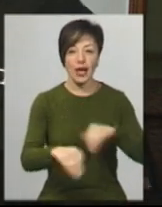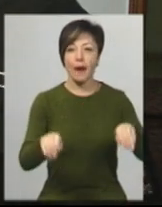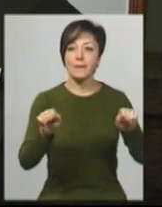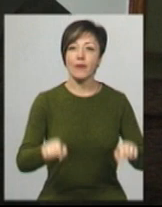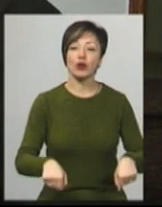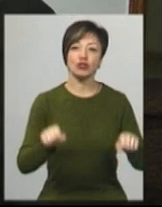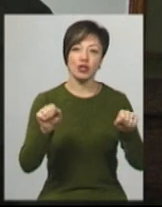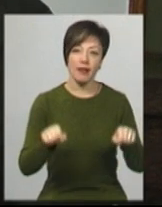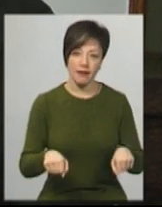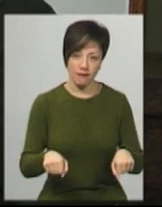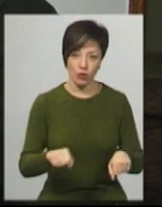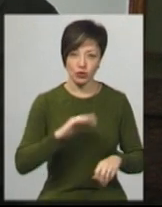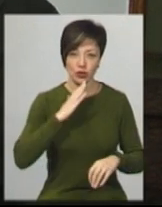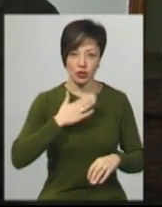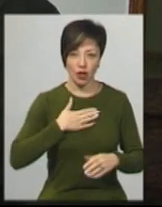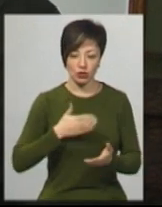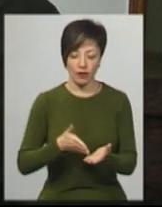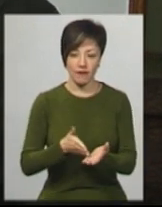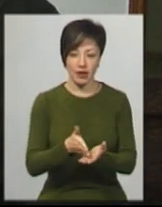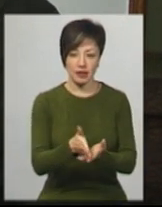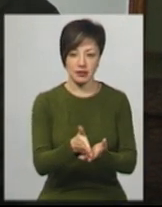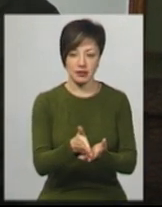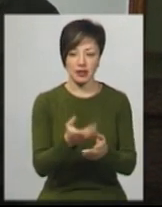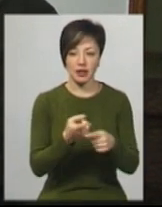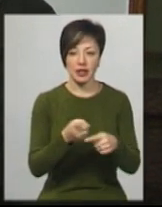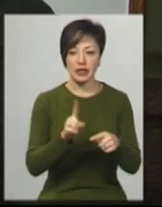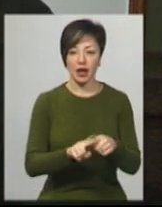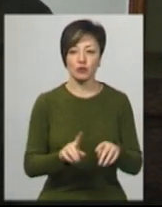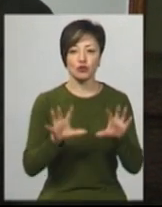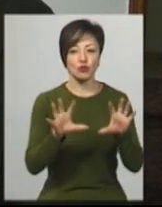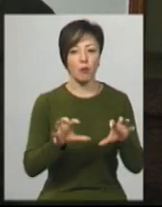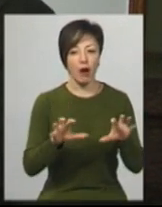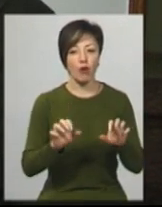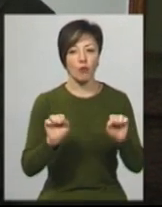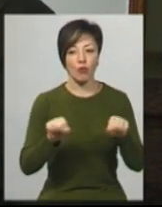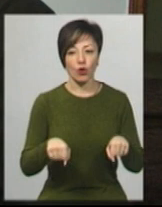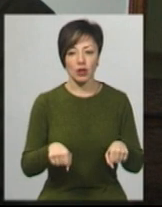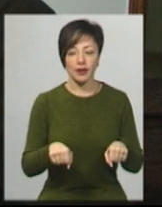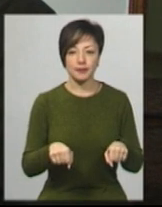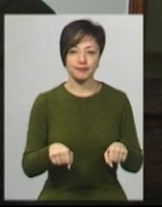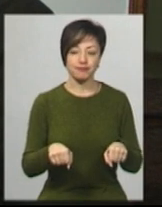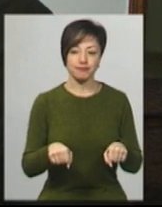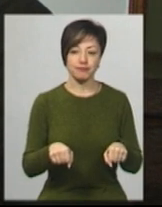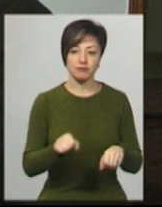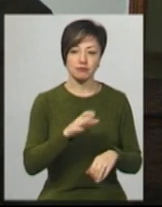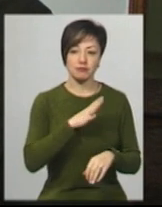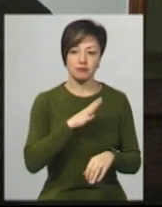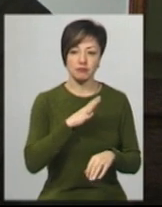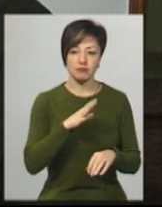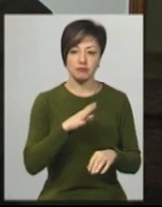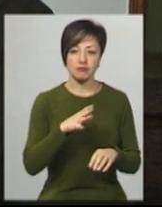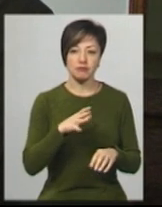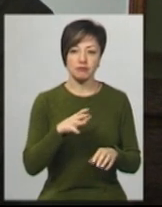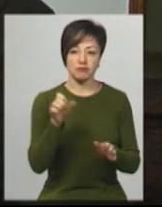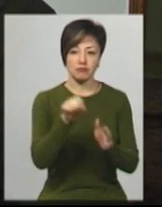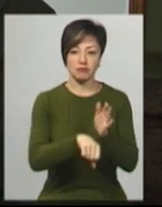Можливо, з нашої версії, дану собаку могли, як то кажуть, застрелити